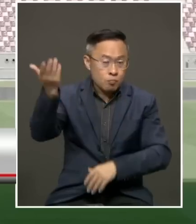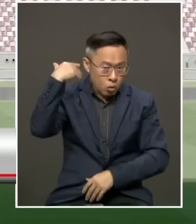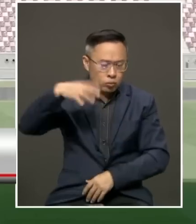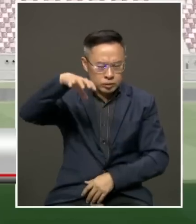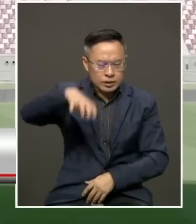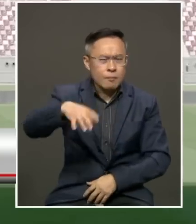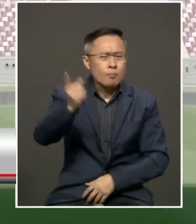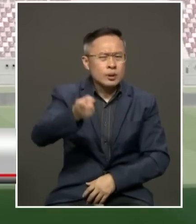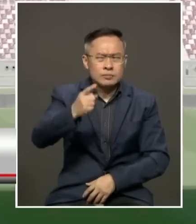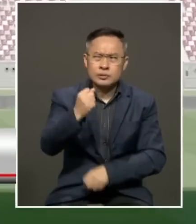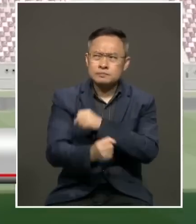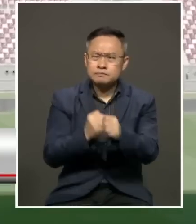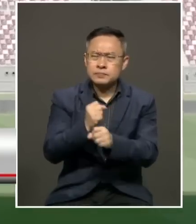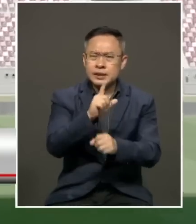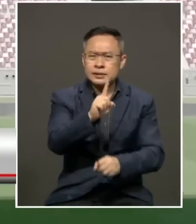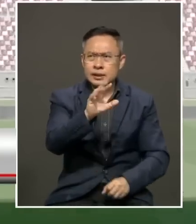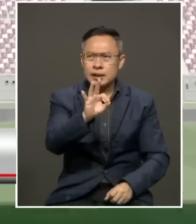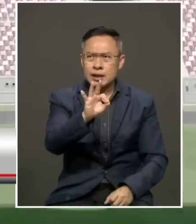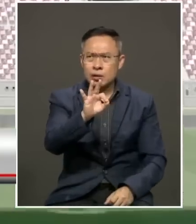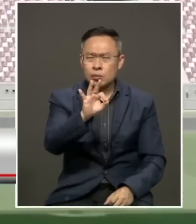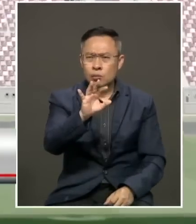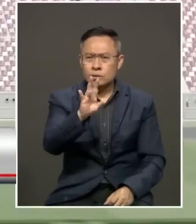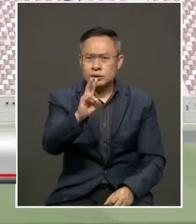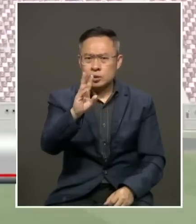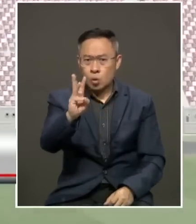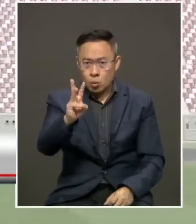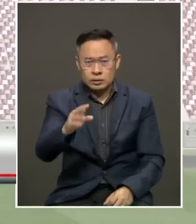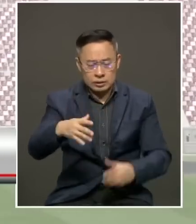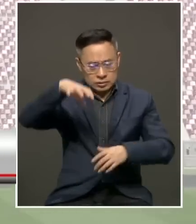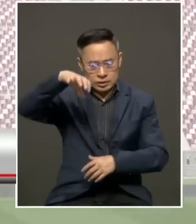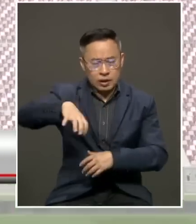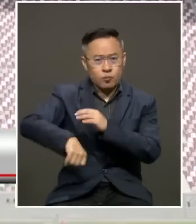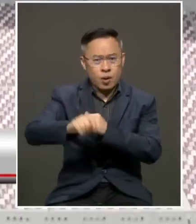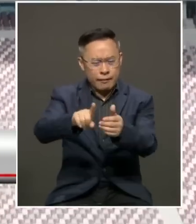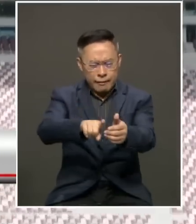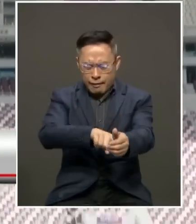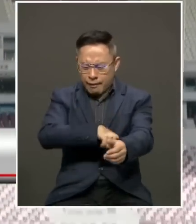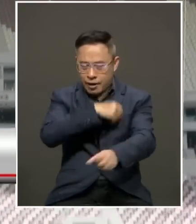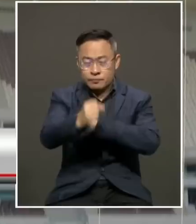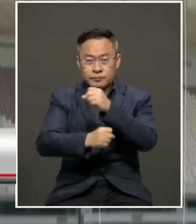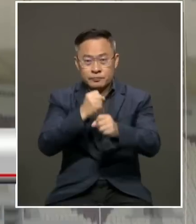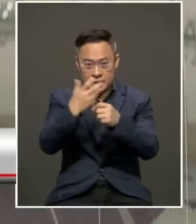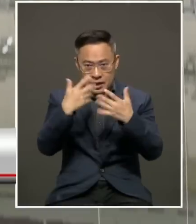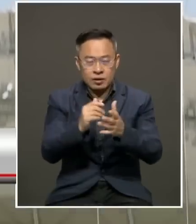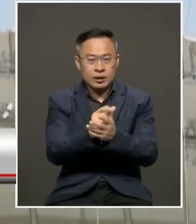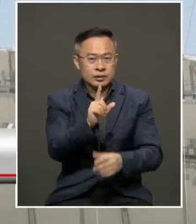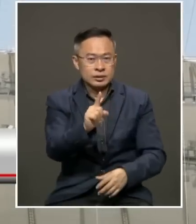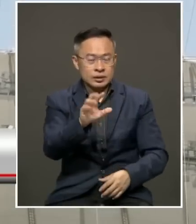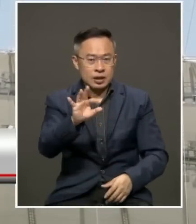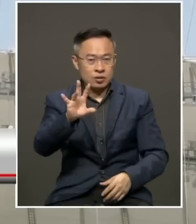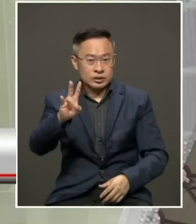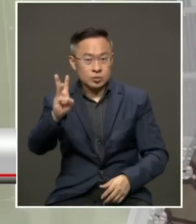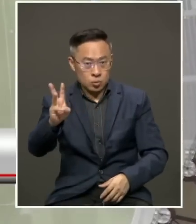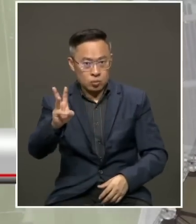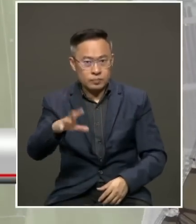มีตั้งแต่ปี1976ก่อนหน้านี้เราจะพูดว่าเขาเป็นสนามที่สร้างใหม่เลยอันนี้เป็นที่